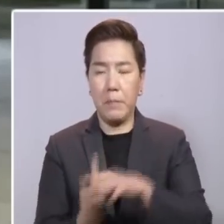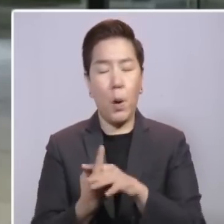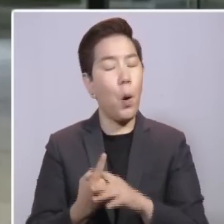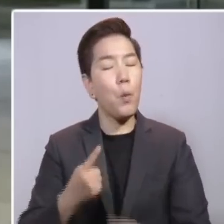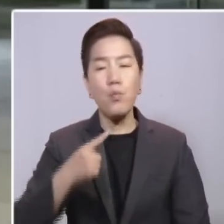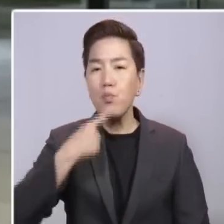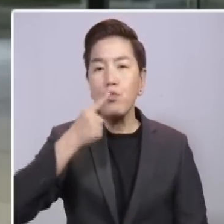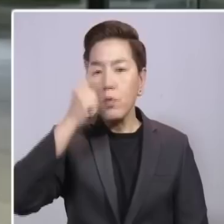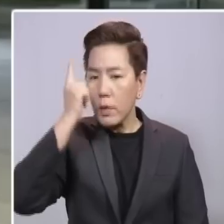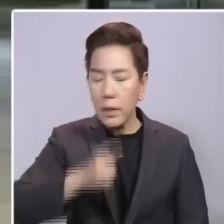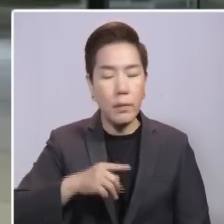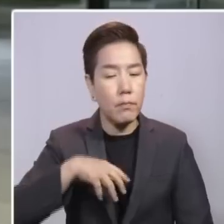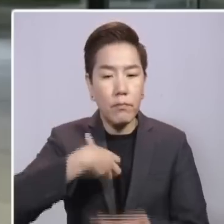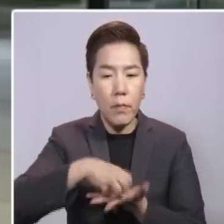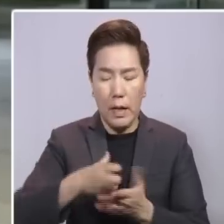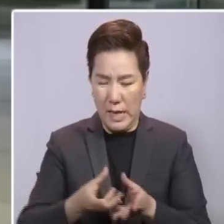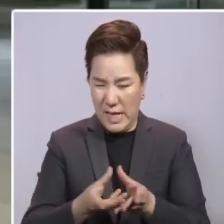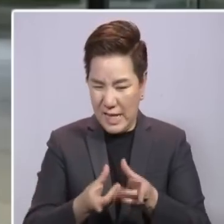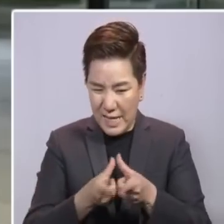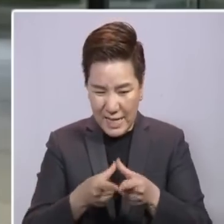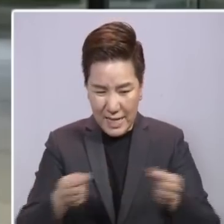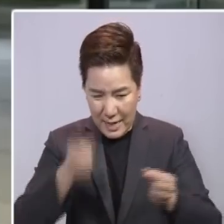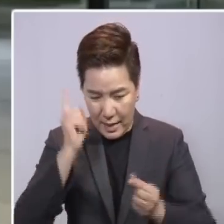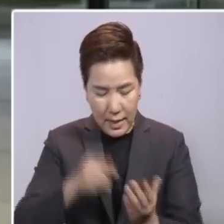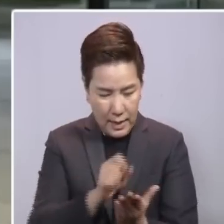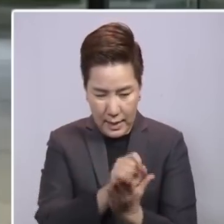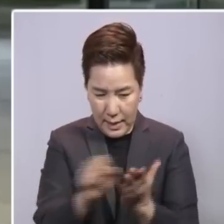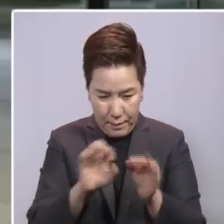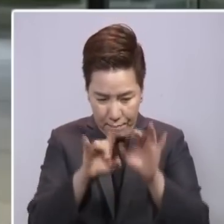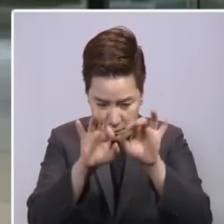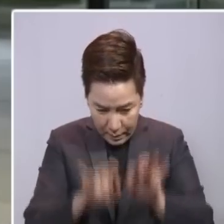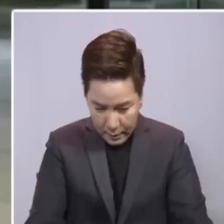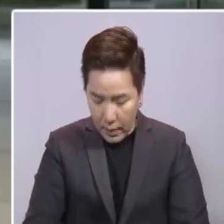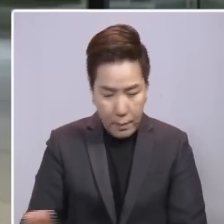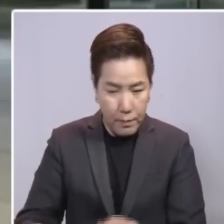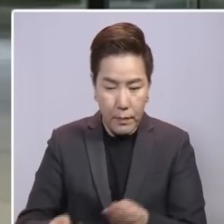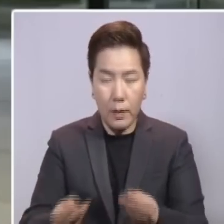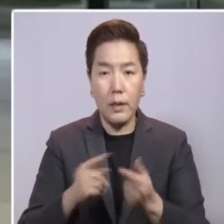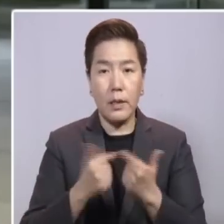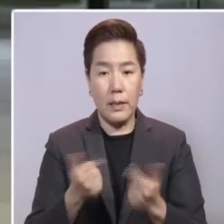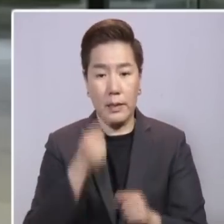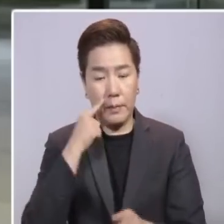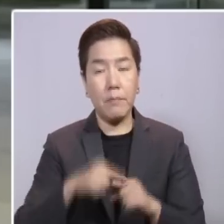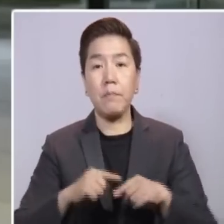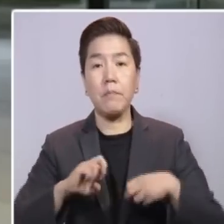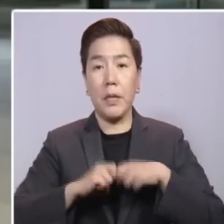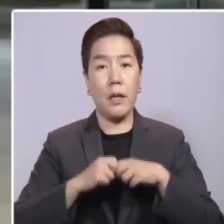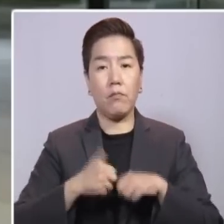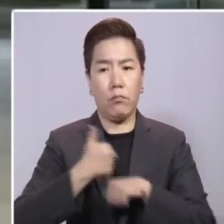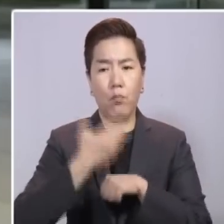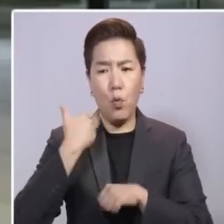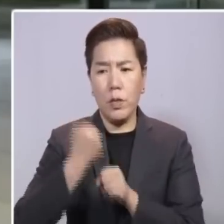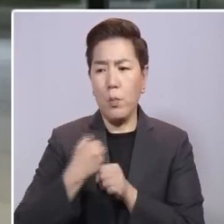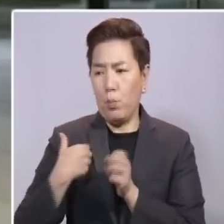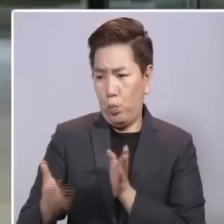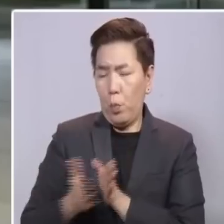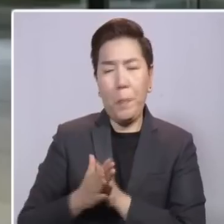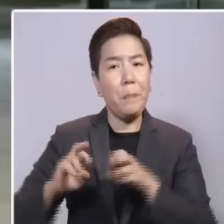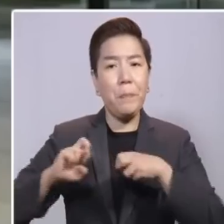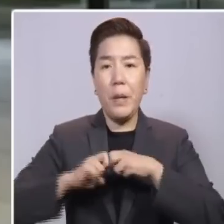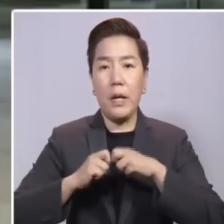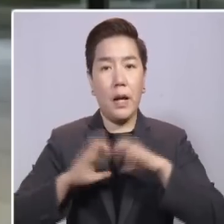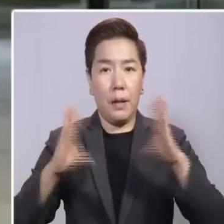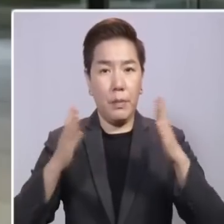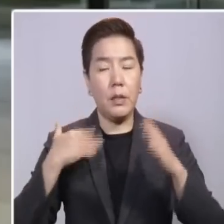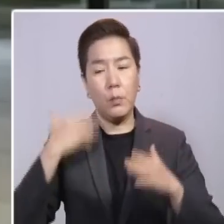จริงให้เขียนรายงานข้อเท็จจริงตามความเป็นจริงมานะครับตัวท่านเนี่ยไม่ได้มีข้อขัดแย้งเพราะว่าเคยทำงานอยู่ด้วยกันนะฮะ